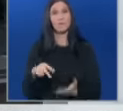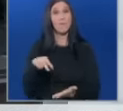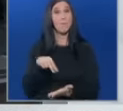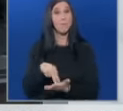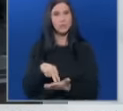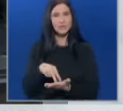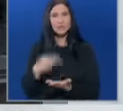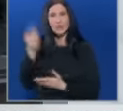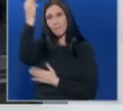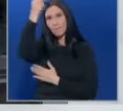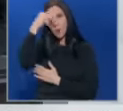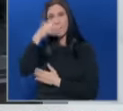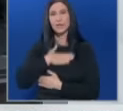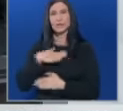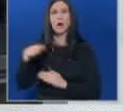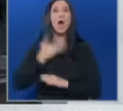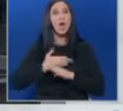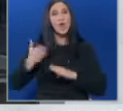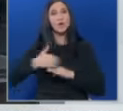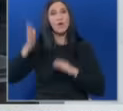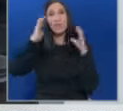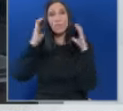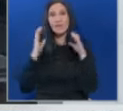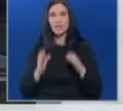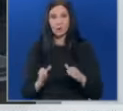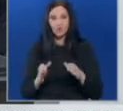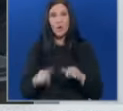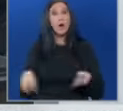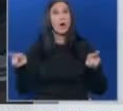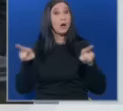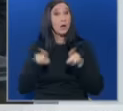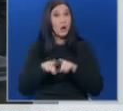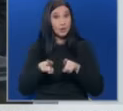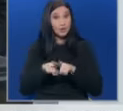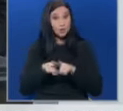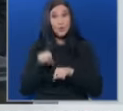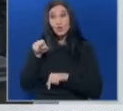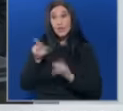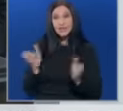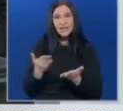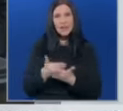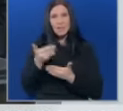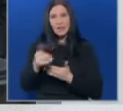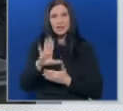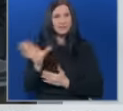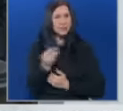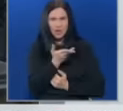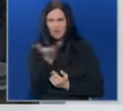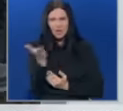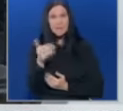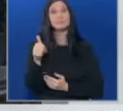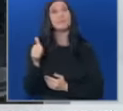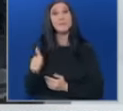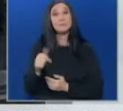позицията България да има редовно правителство. Както и това стана пред всички вас, с